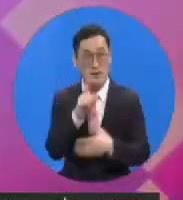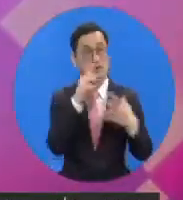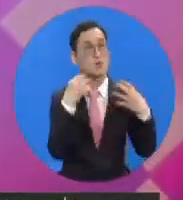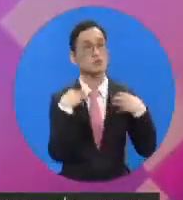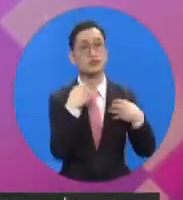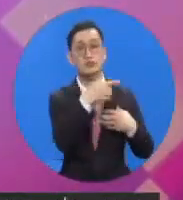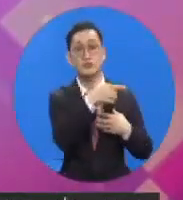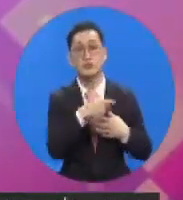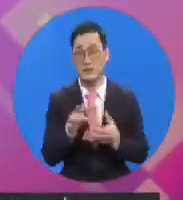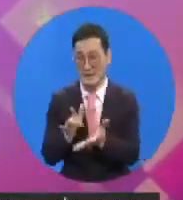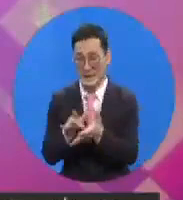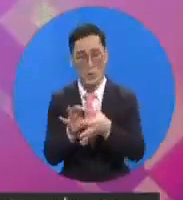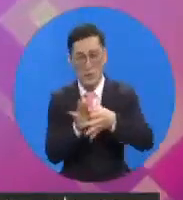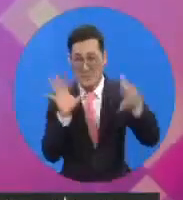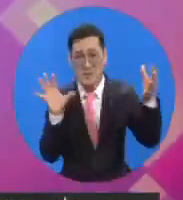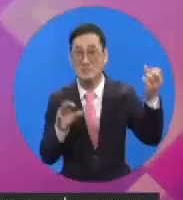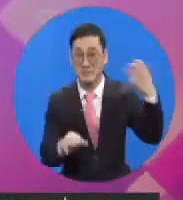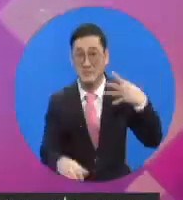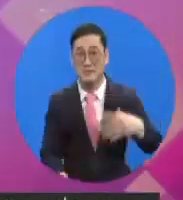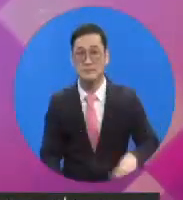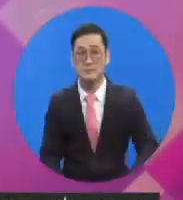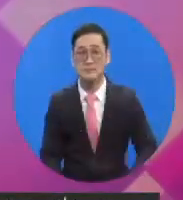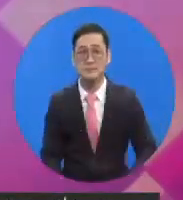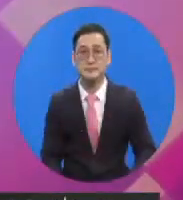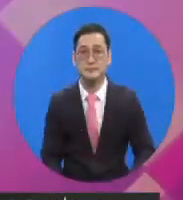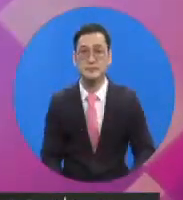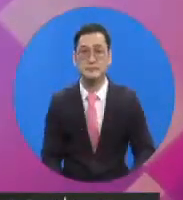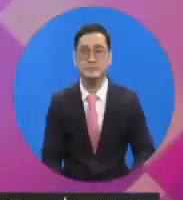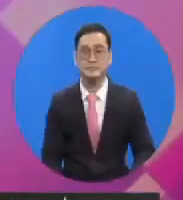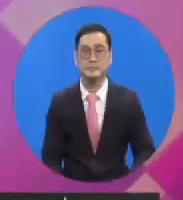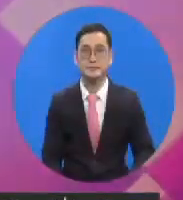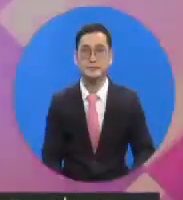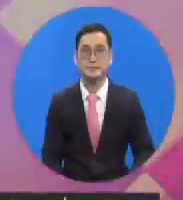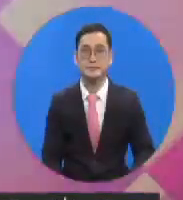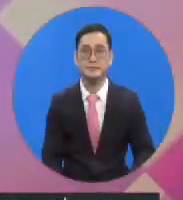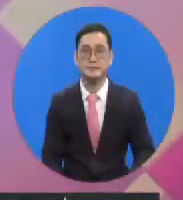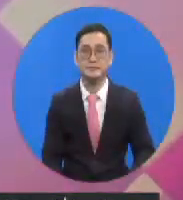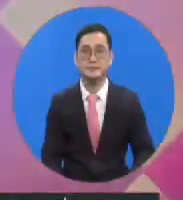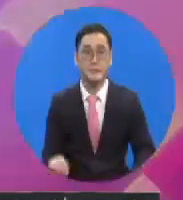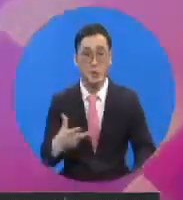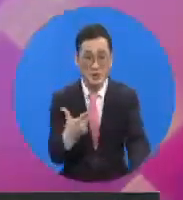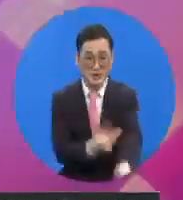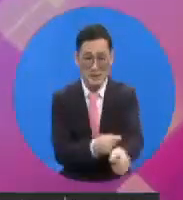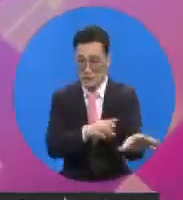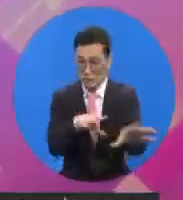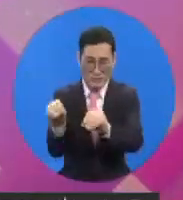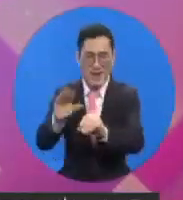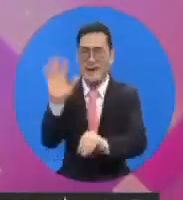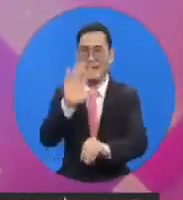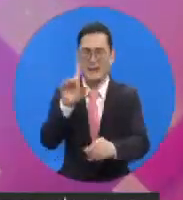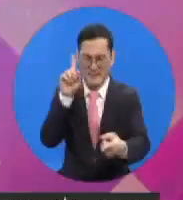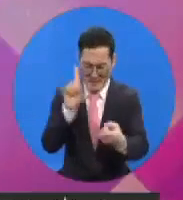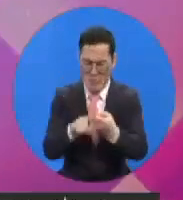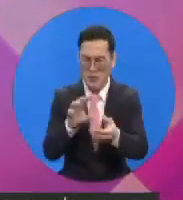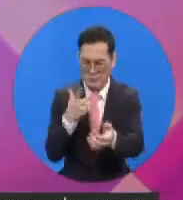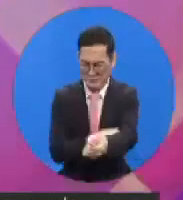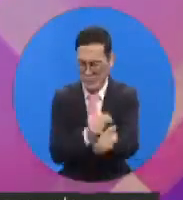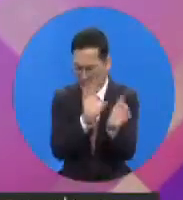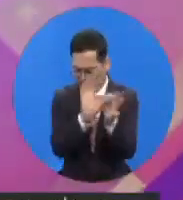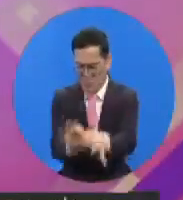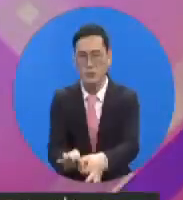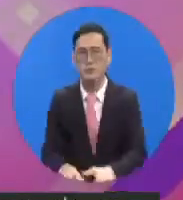백신과 인과관계는 없다라고 부인을 하고 있습니다. 그리고 백신 접종 중단은 있을 수 없다라고도 고집을 하고